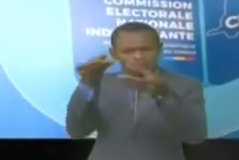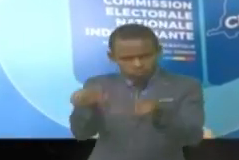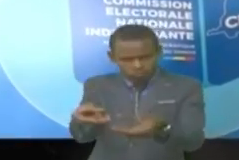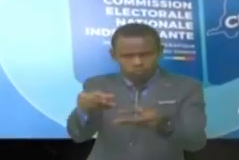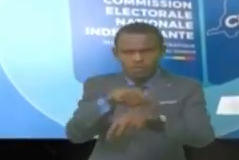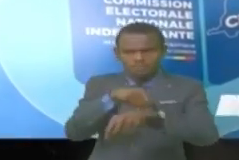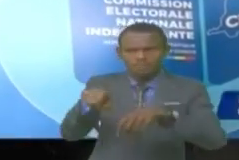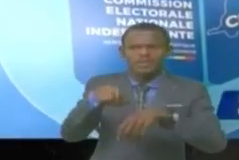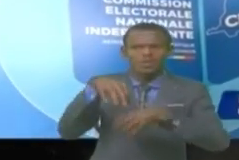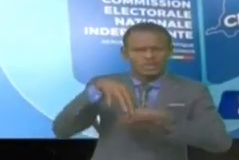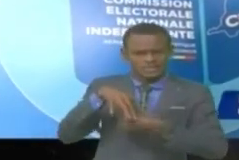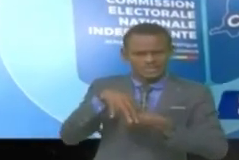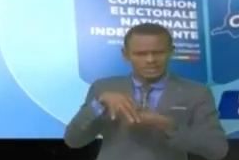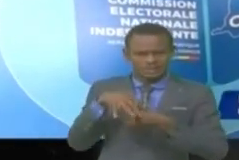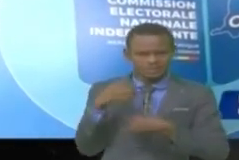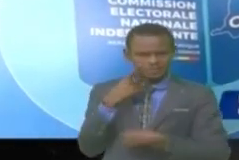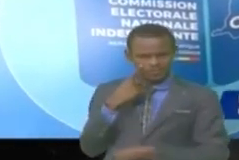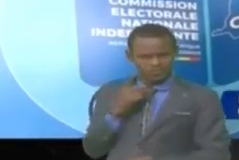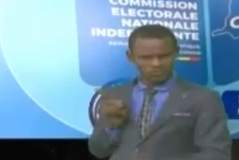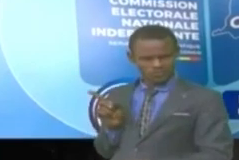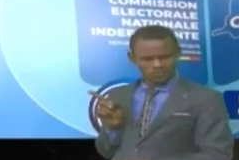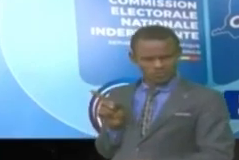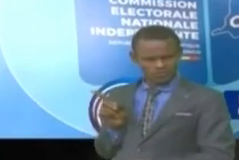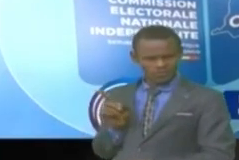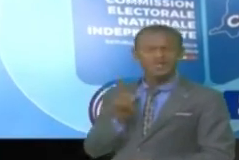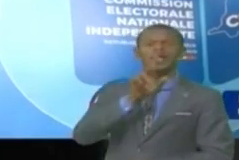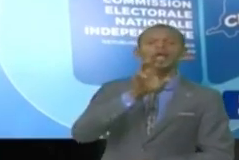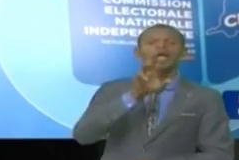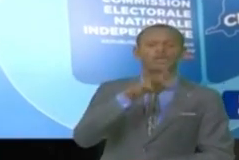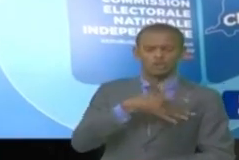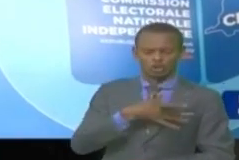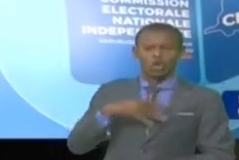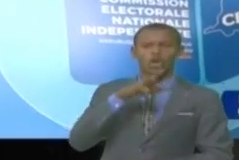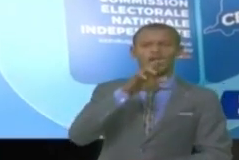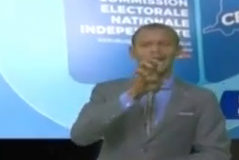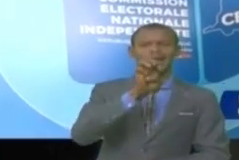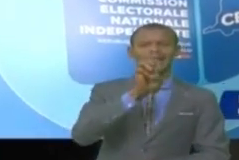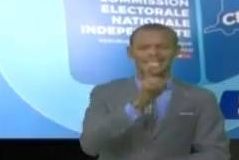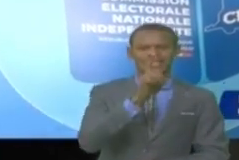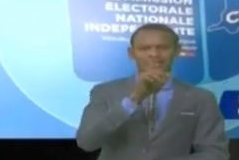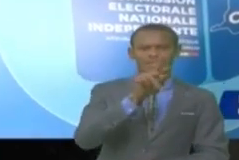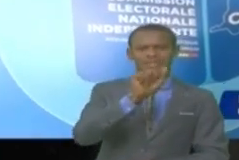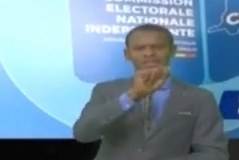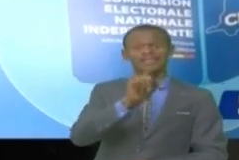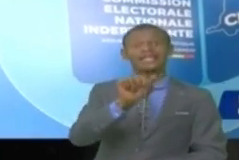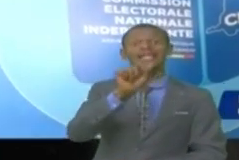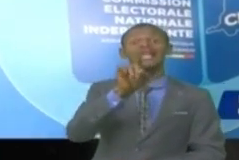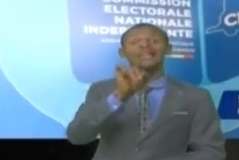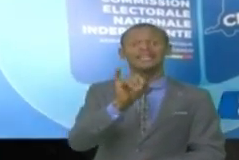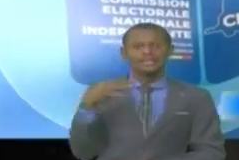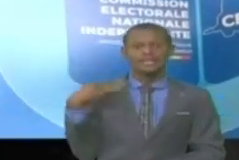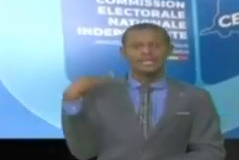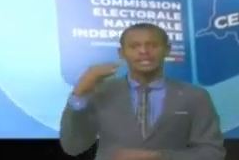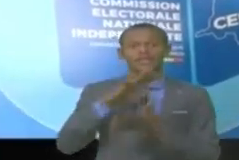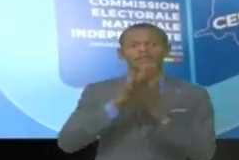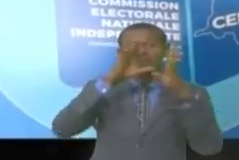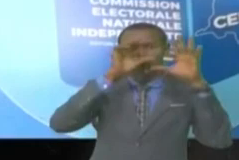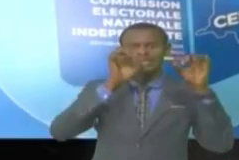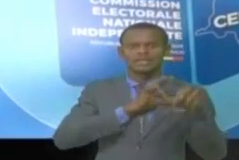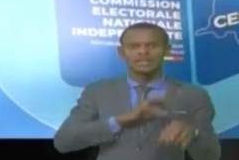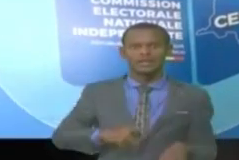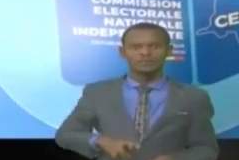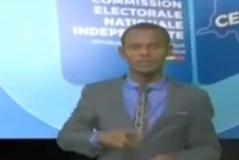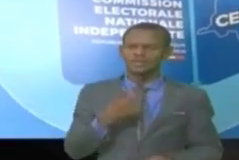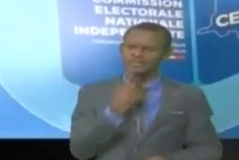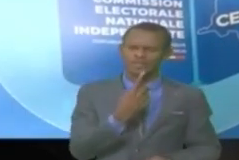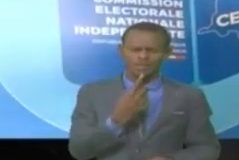républicain. Nous avons la possibilité de dire, bon voilà, ça c'est pas bien, mais dans l'ensemble, les choses sont carrées,